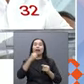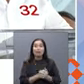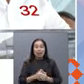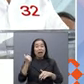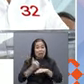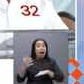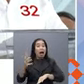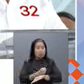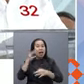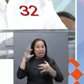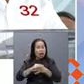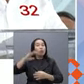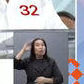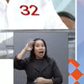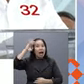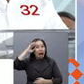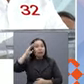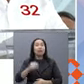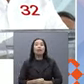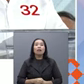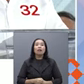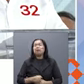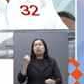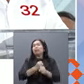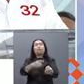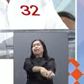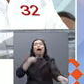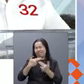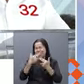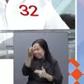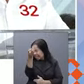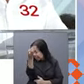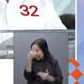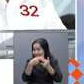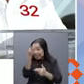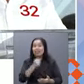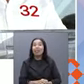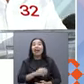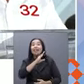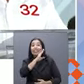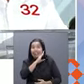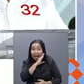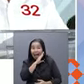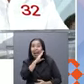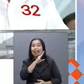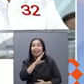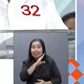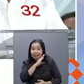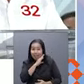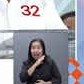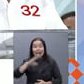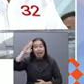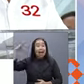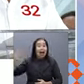องที่มาจากทหารเป็นเผด็จการมันปล้นชาติมากกว่านักการเมืองทั่วไปอีก ถ้าวันที่ไม่รัฐประหาร